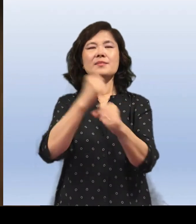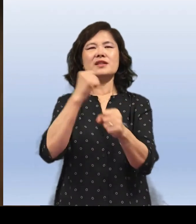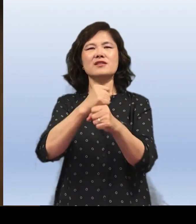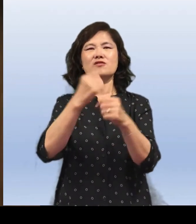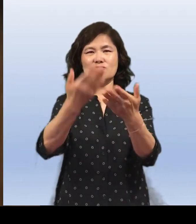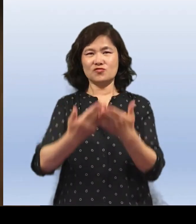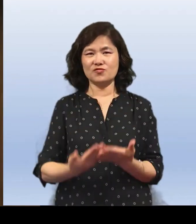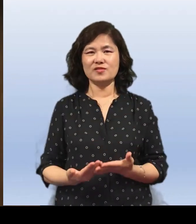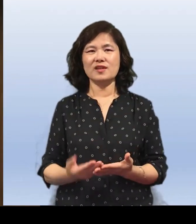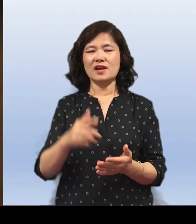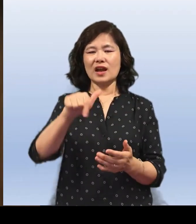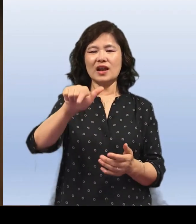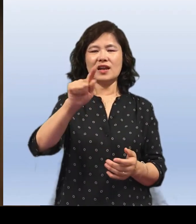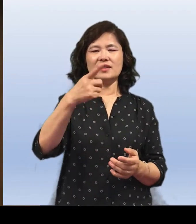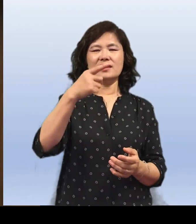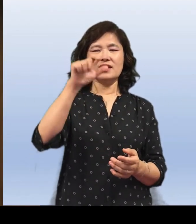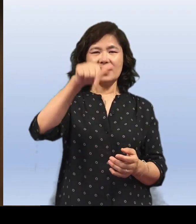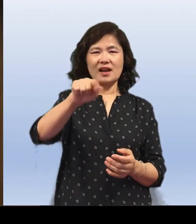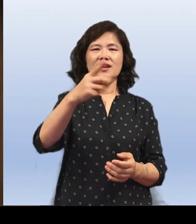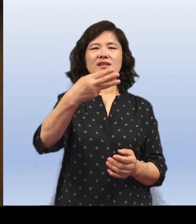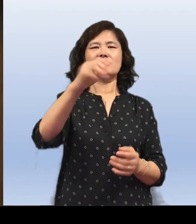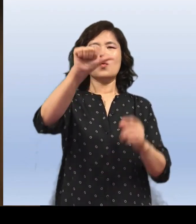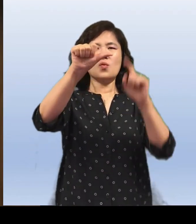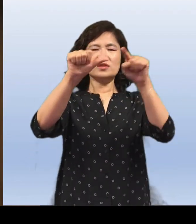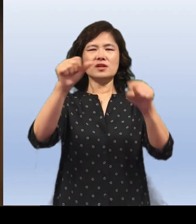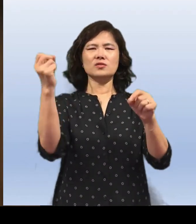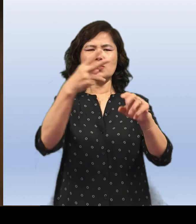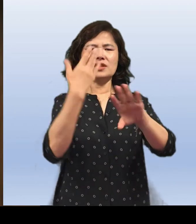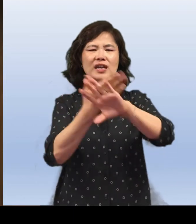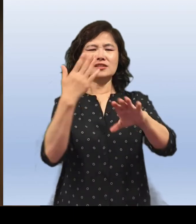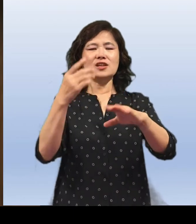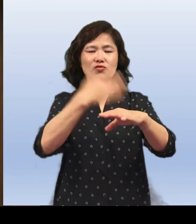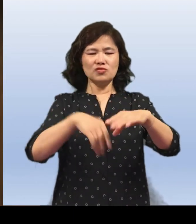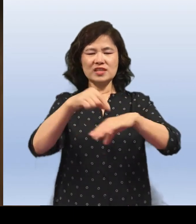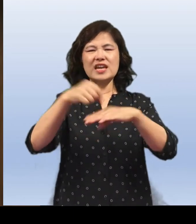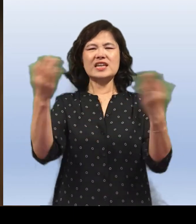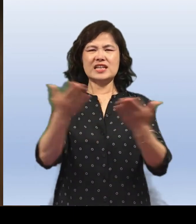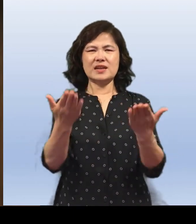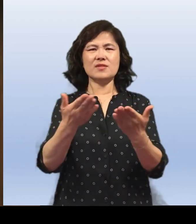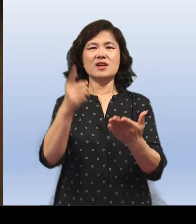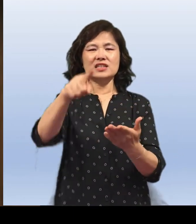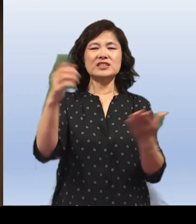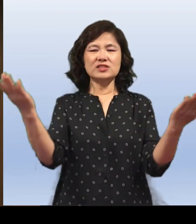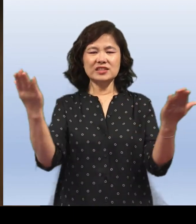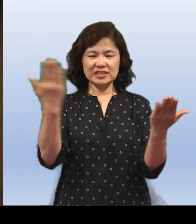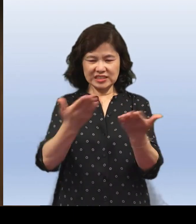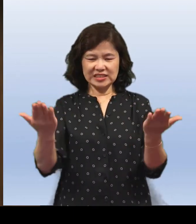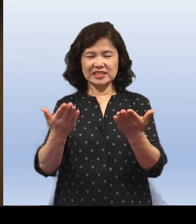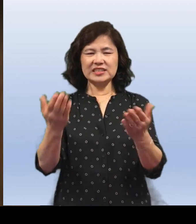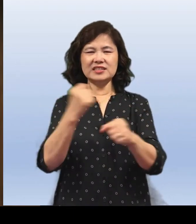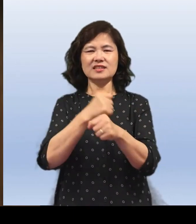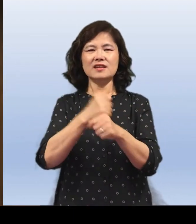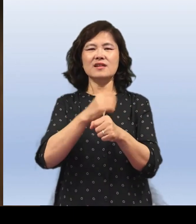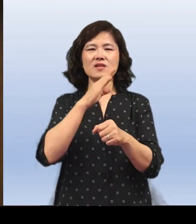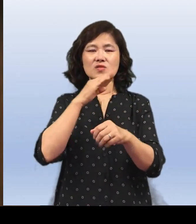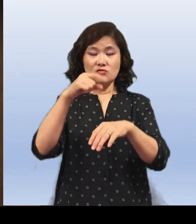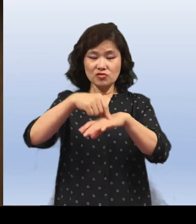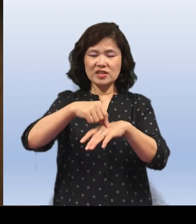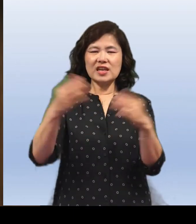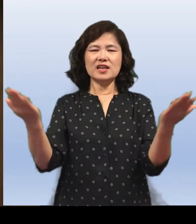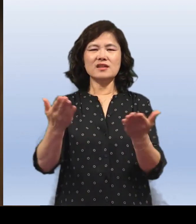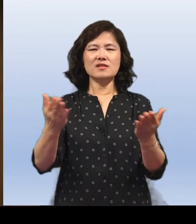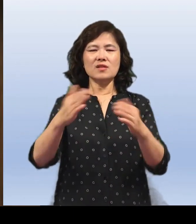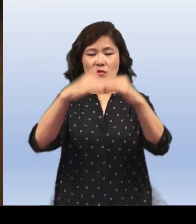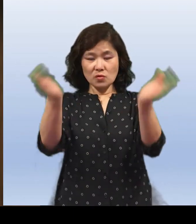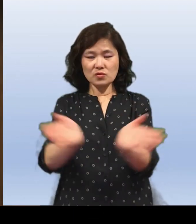만들지만, 이 갈라디아서 5장은 또 다른 육체의 일을 얘기하면서 그 육체의 일은 반드시 이 공동체를 파괴할 것이라고 얘기하고